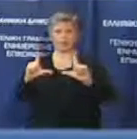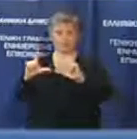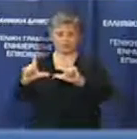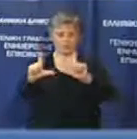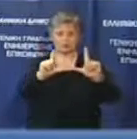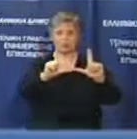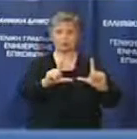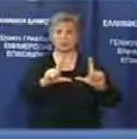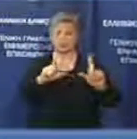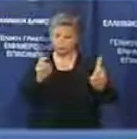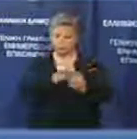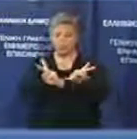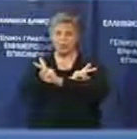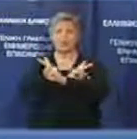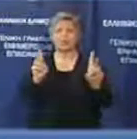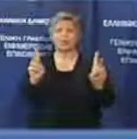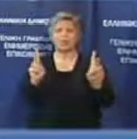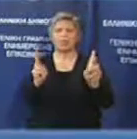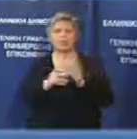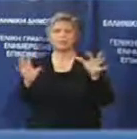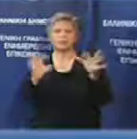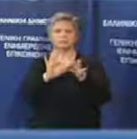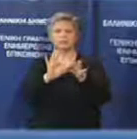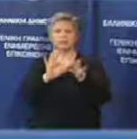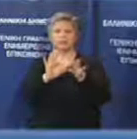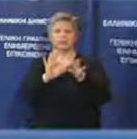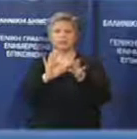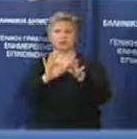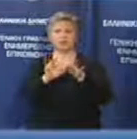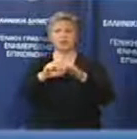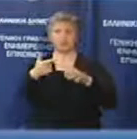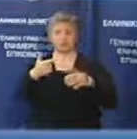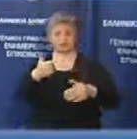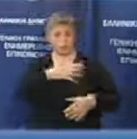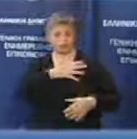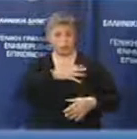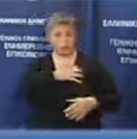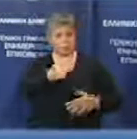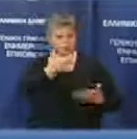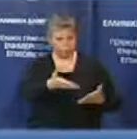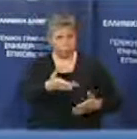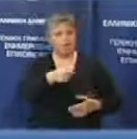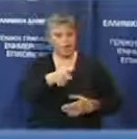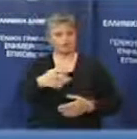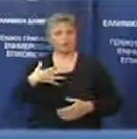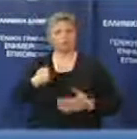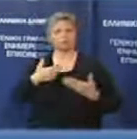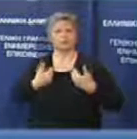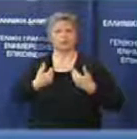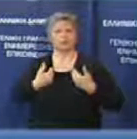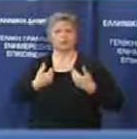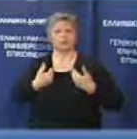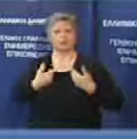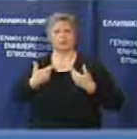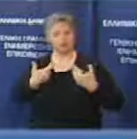γίνεται με όρους διαφανής και με όρους αμοιβαίας εμπιστοσύνης και εκτίμησης. Και που μέχρι τώρα έχει